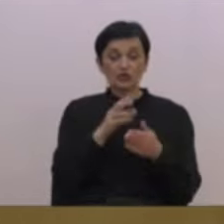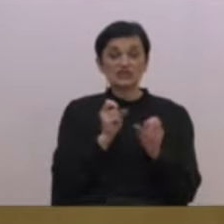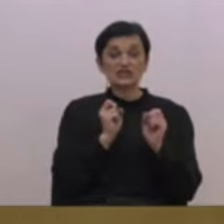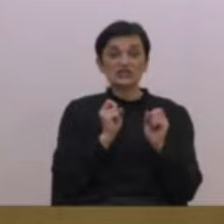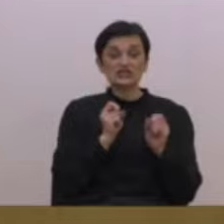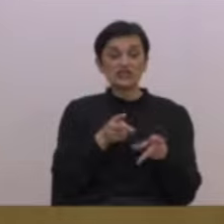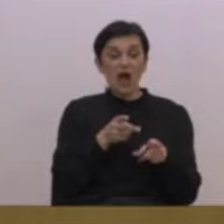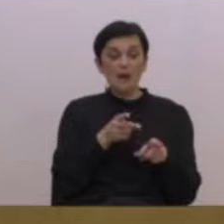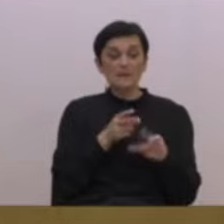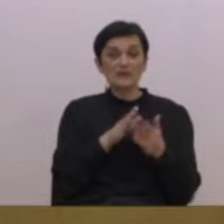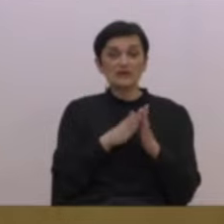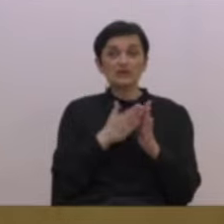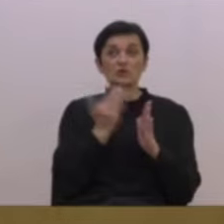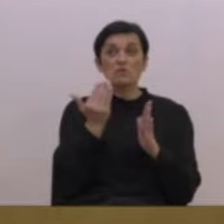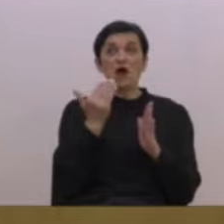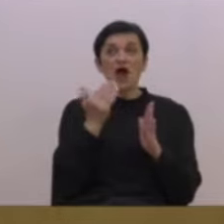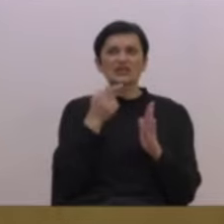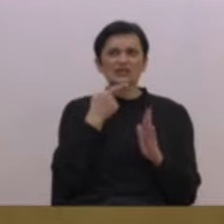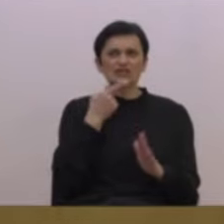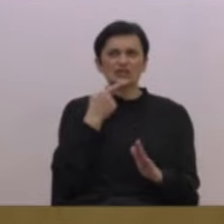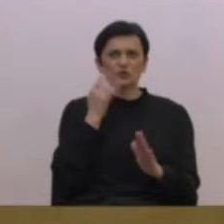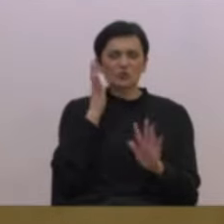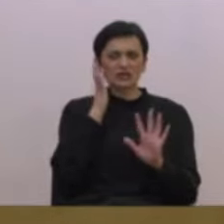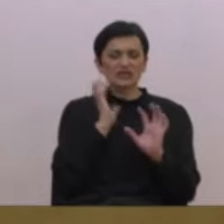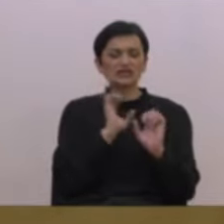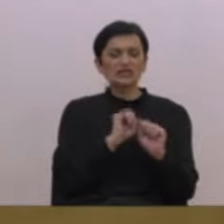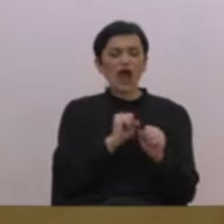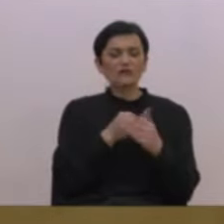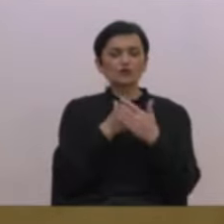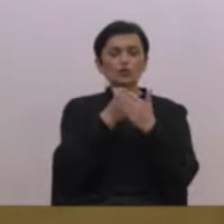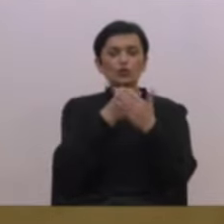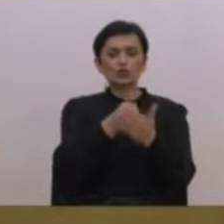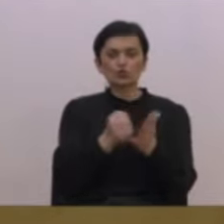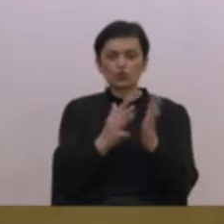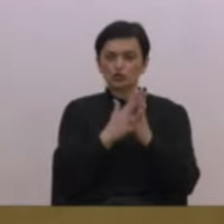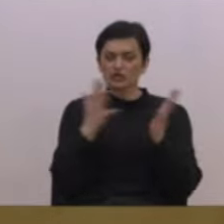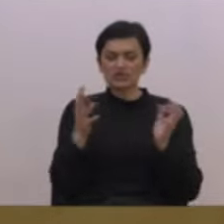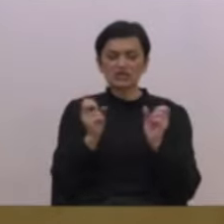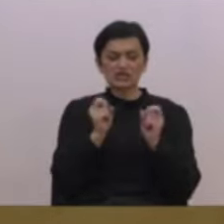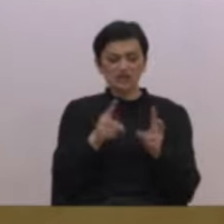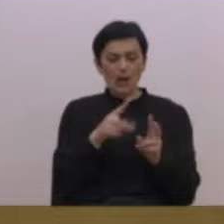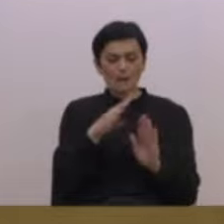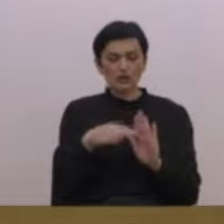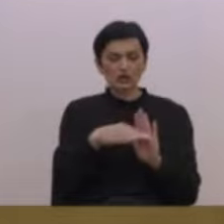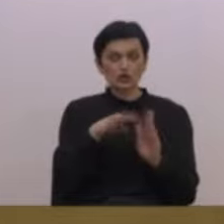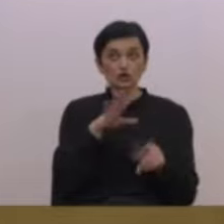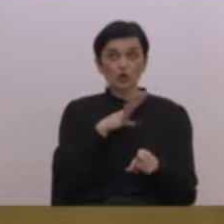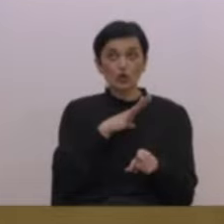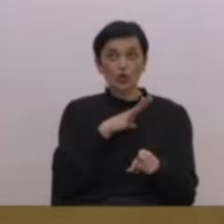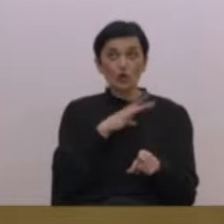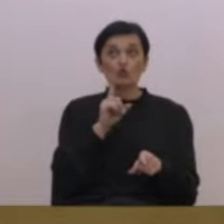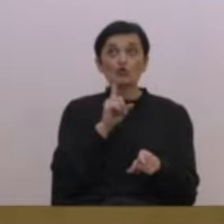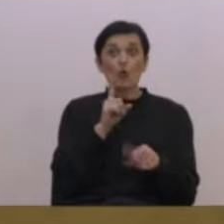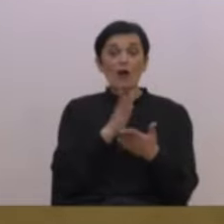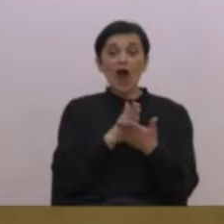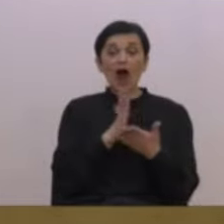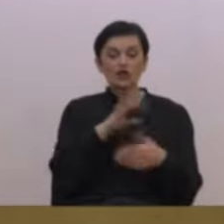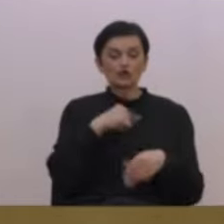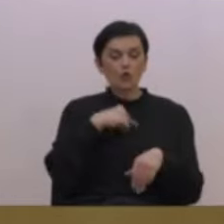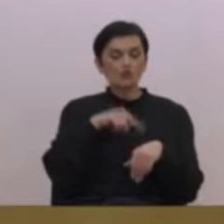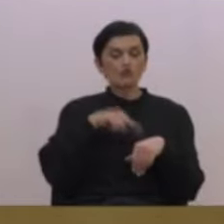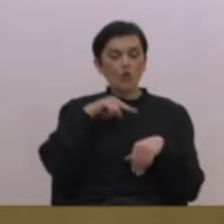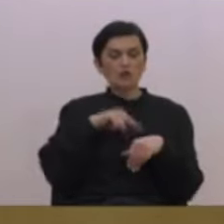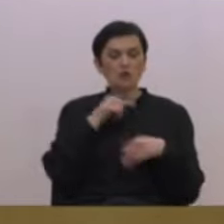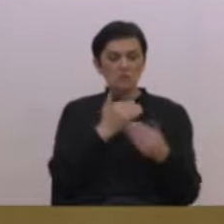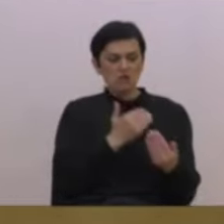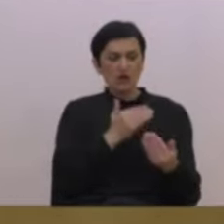საფრთხეს, რომელიც მათი თქმით თავდაცვიანობას დიდი საფრთხის ქვეშ აყენებდა, მორალი რო არ არსებობს, გავიგე,